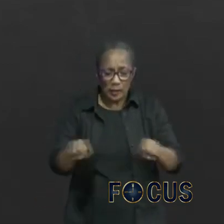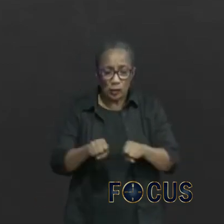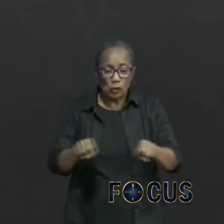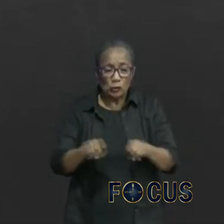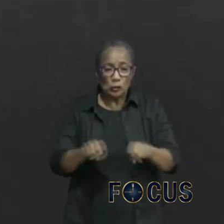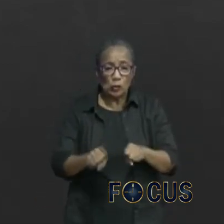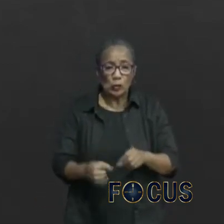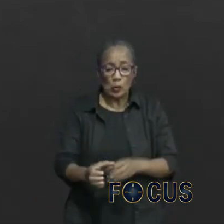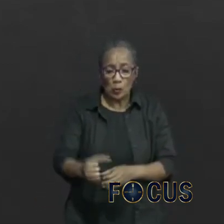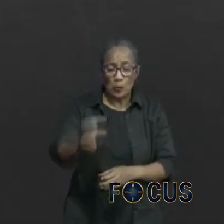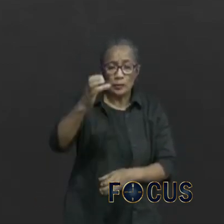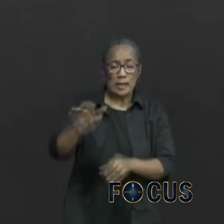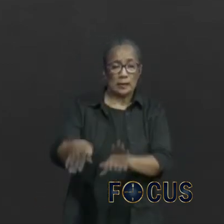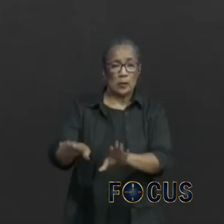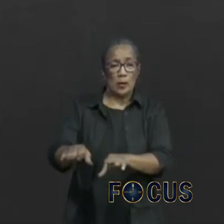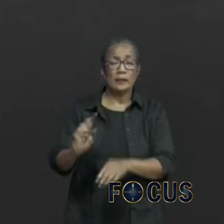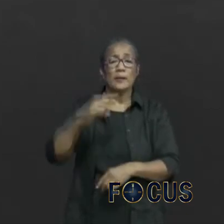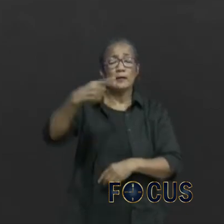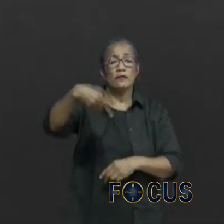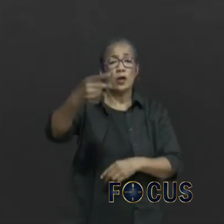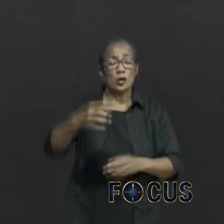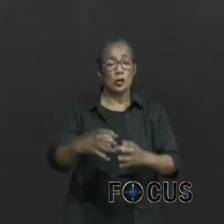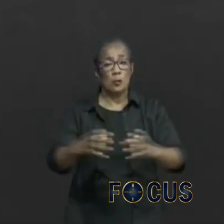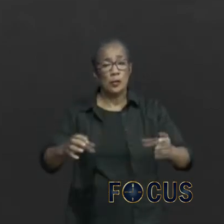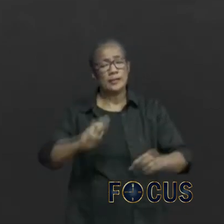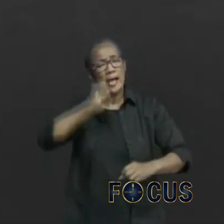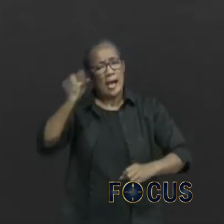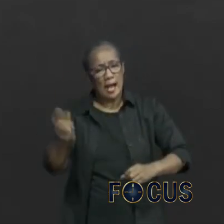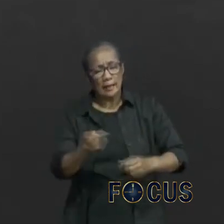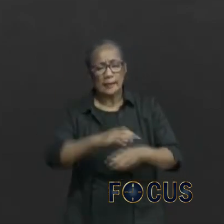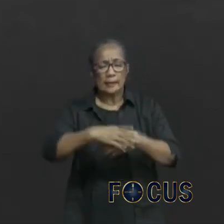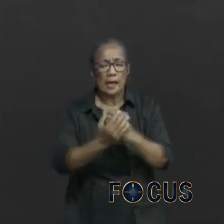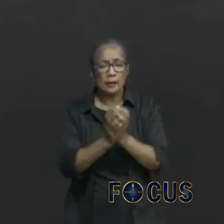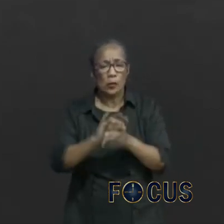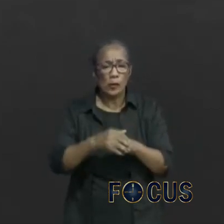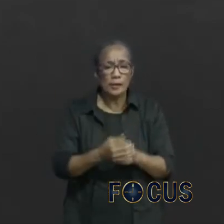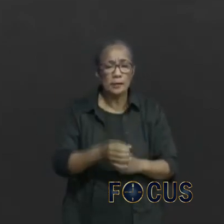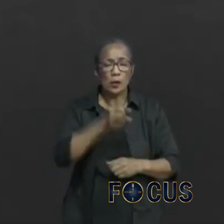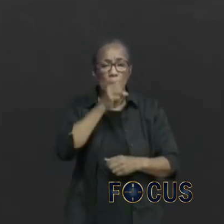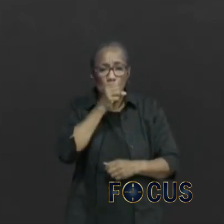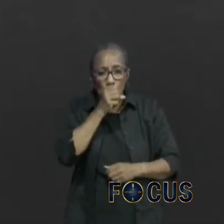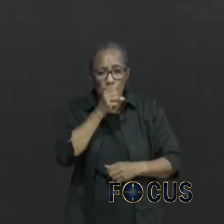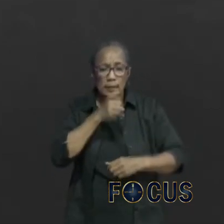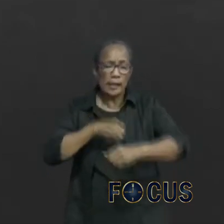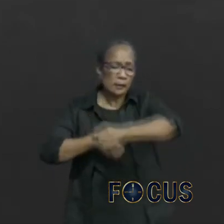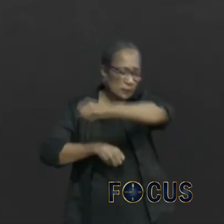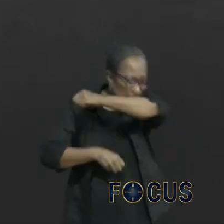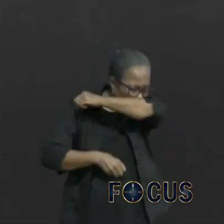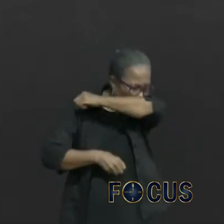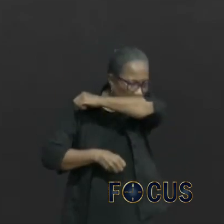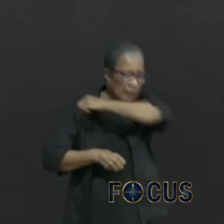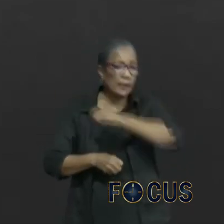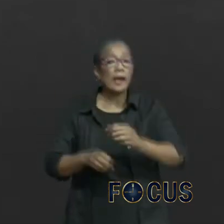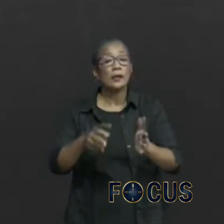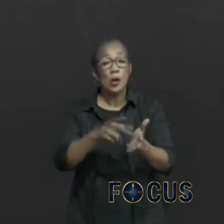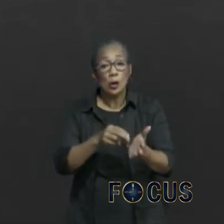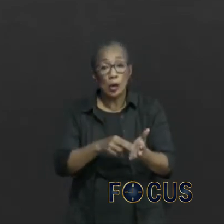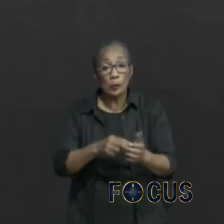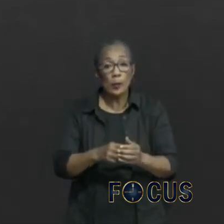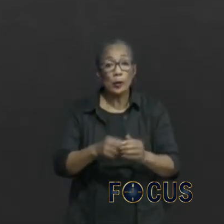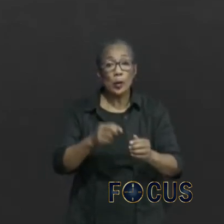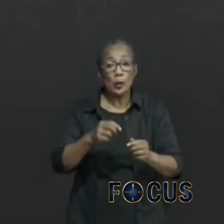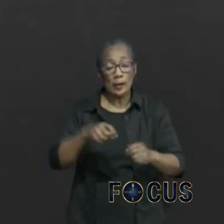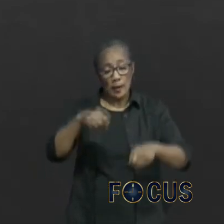volgende bus. Was vaker de handen. Hoest en niest in de binnenkant van uw elleboog. Gebruik